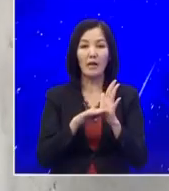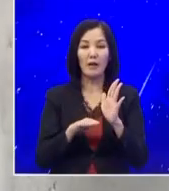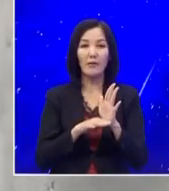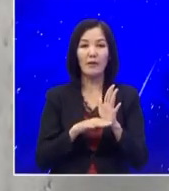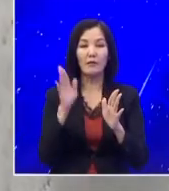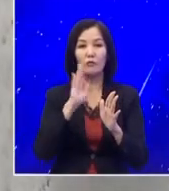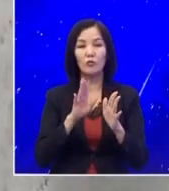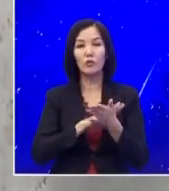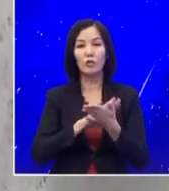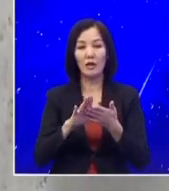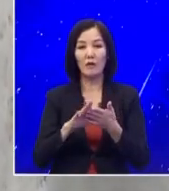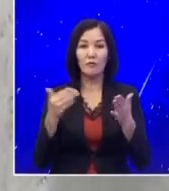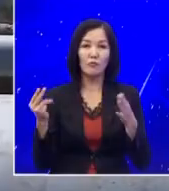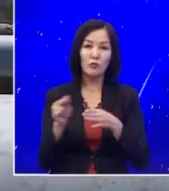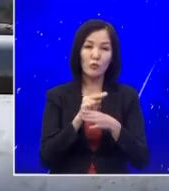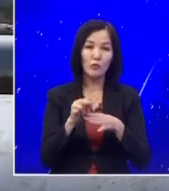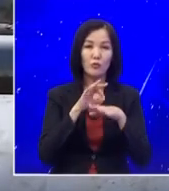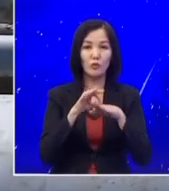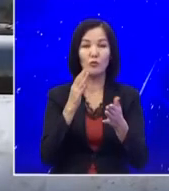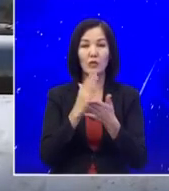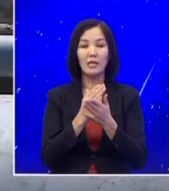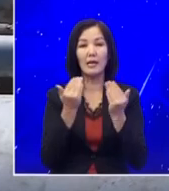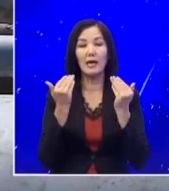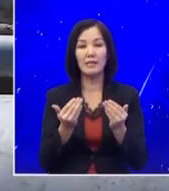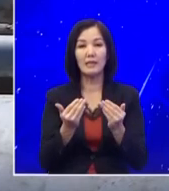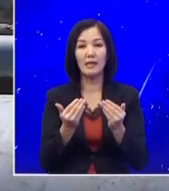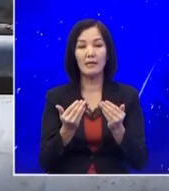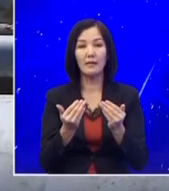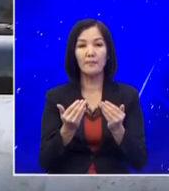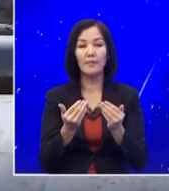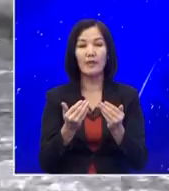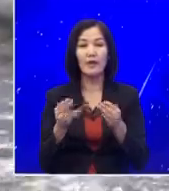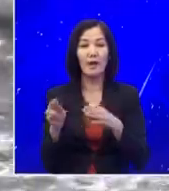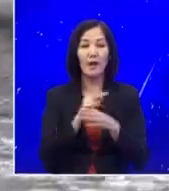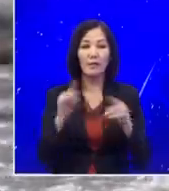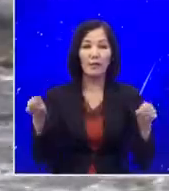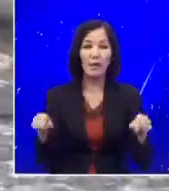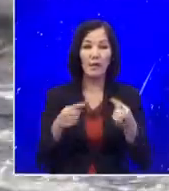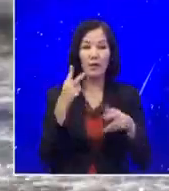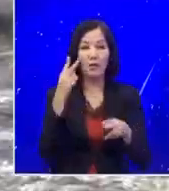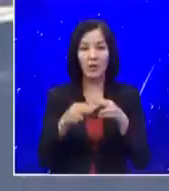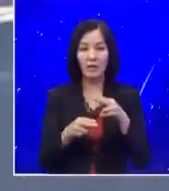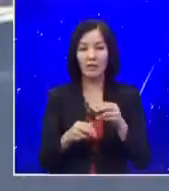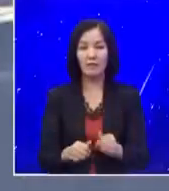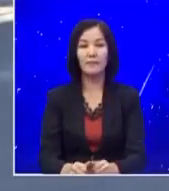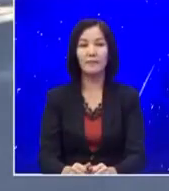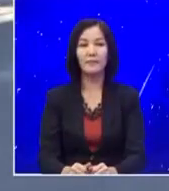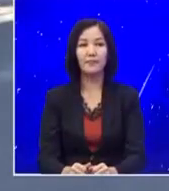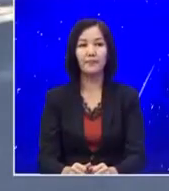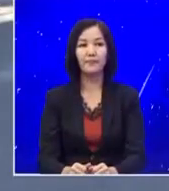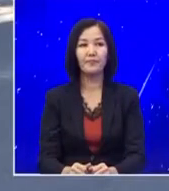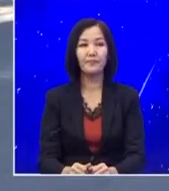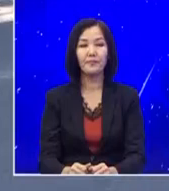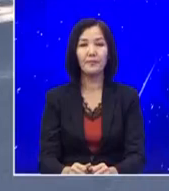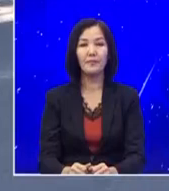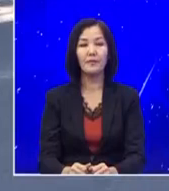тазарту қондырғыларында жөндеу жұмыстары жүріп жатыр. Қазір бетон құрылымдарын қалпына келтіру ісі аяқталып қалды. Специальный материал